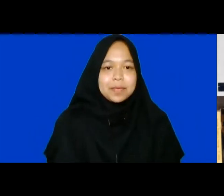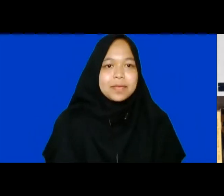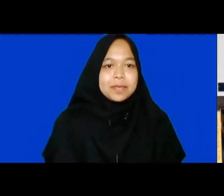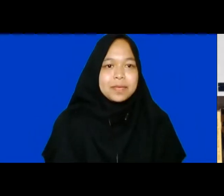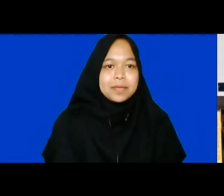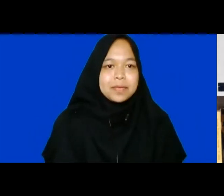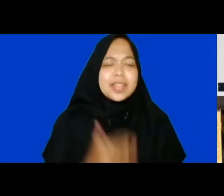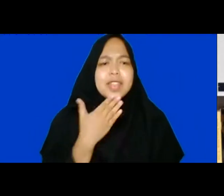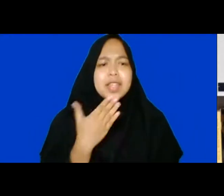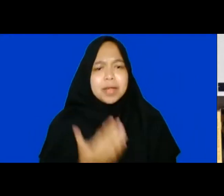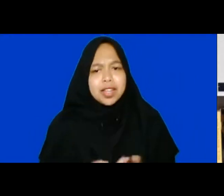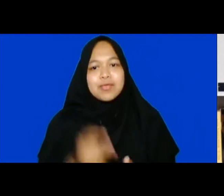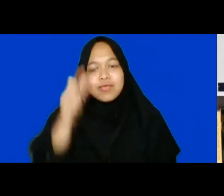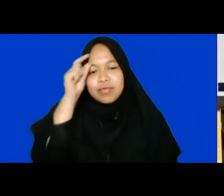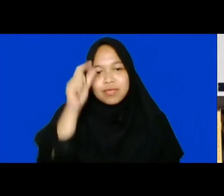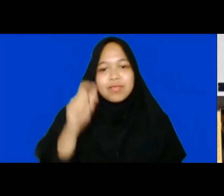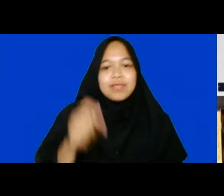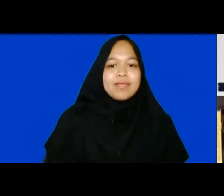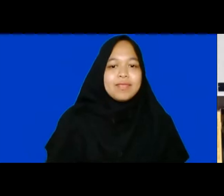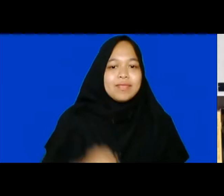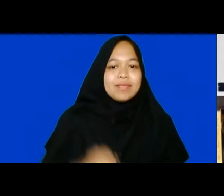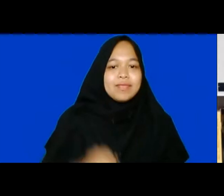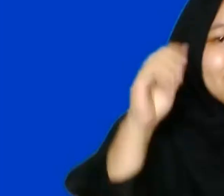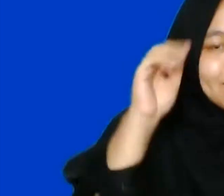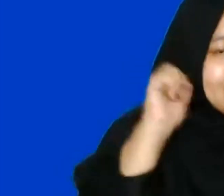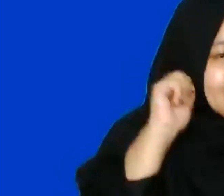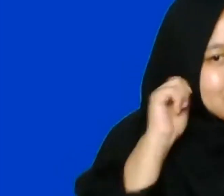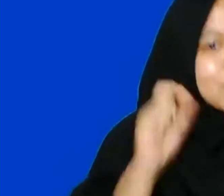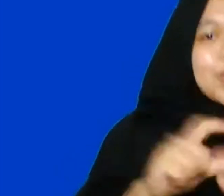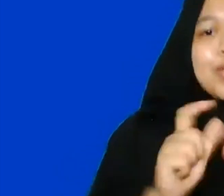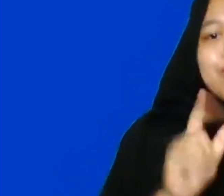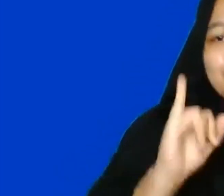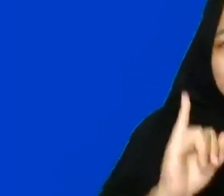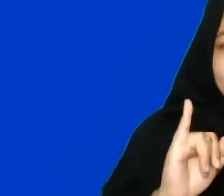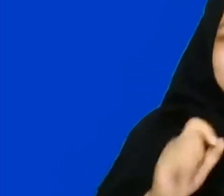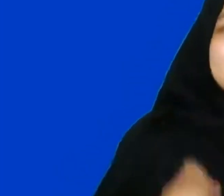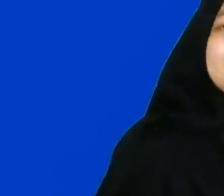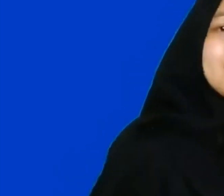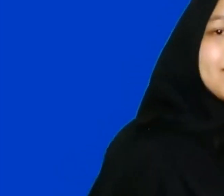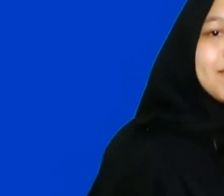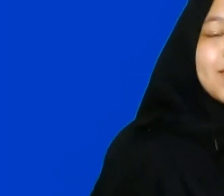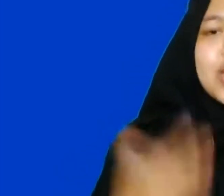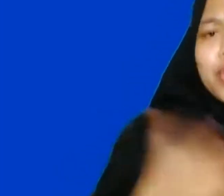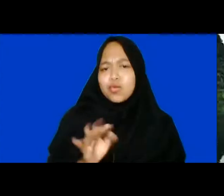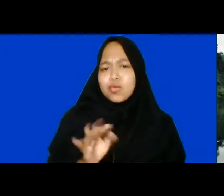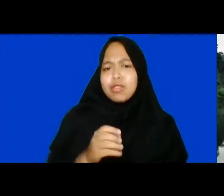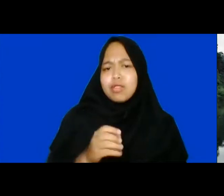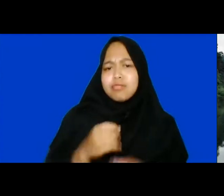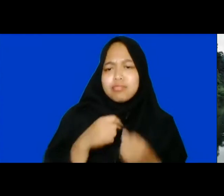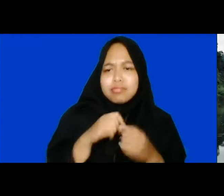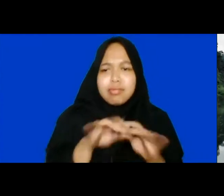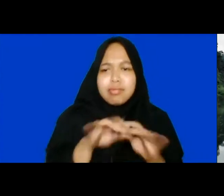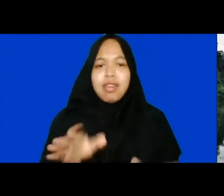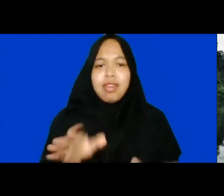Terima kasih kepada Ibu Mirat Nosri Ambarwati, SSN, MSN yang telah menyampaikan sambutannya.